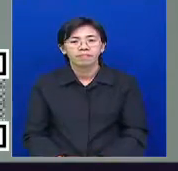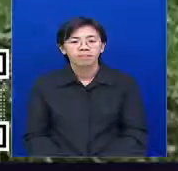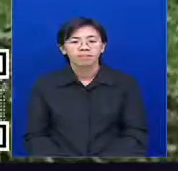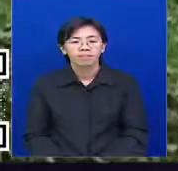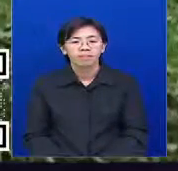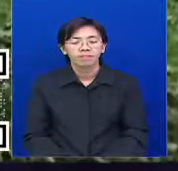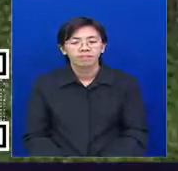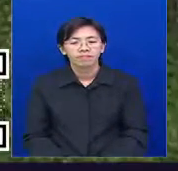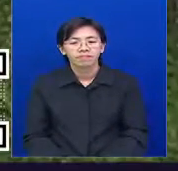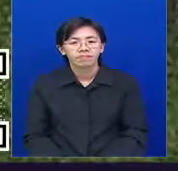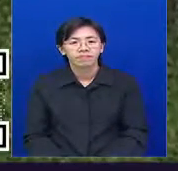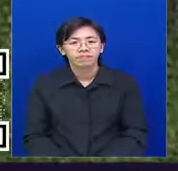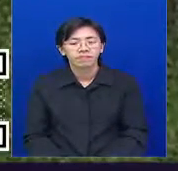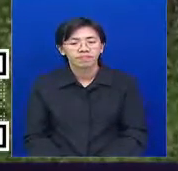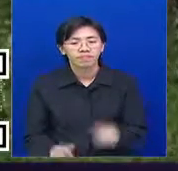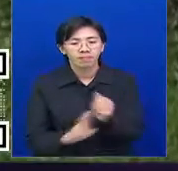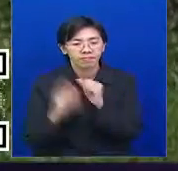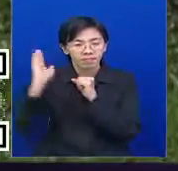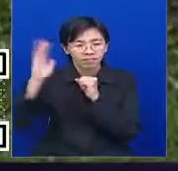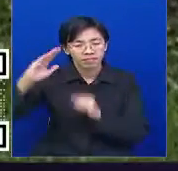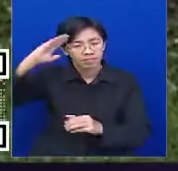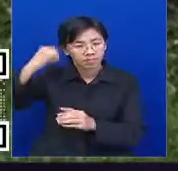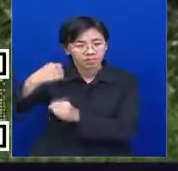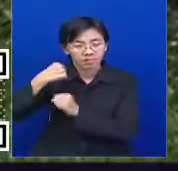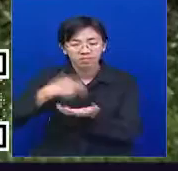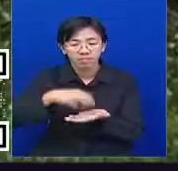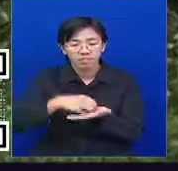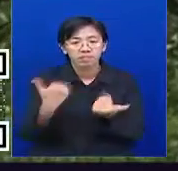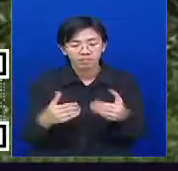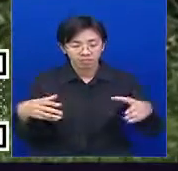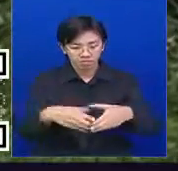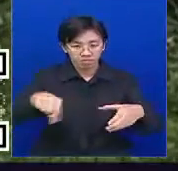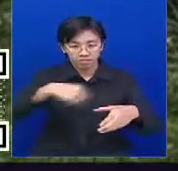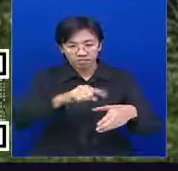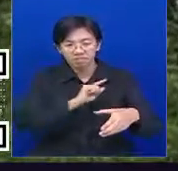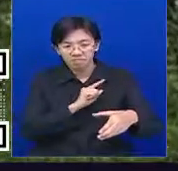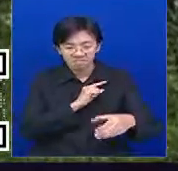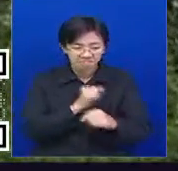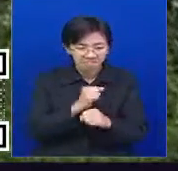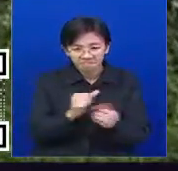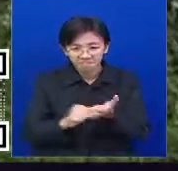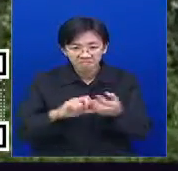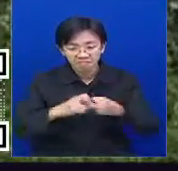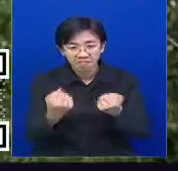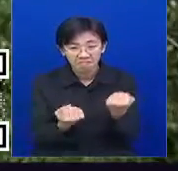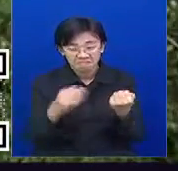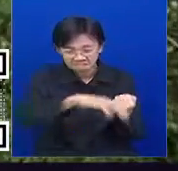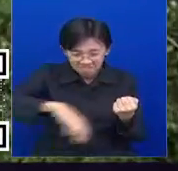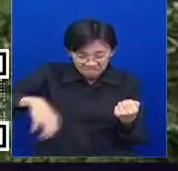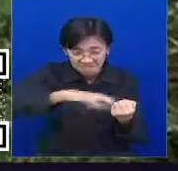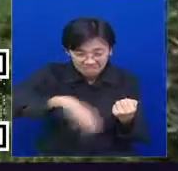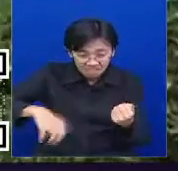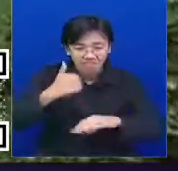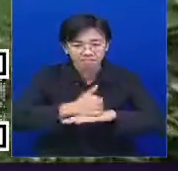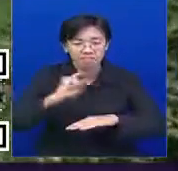ด้านพันเอกหญิงสิริจันทร์งาทองรองโฆษกกองทัพบกกล่าวว่ามีการตั้งกองอำนวยการกำจัดผักตบชวาโดยมีผู้ว่าราชการจังหวัดเป็นผู้ดู